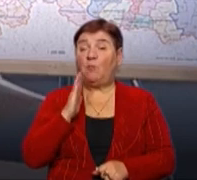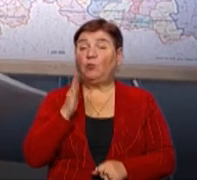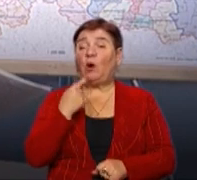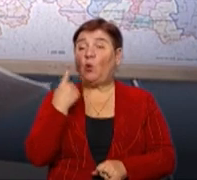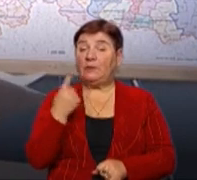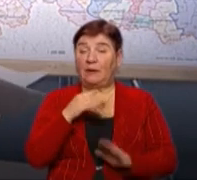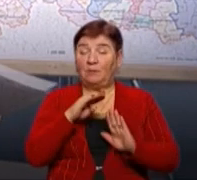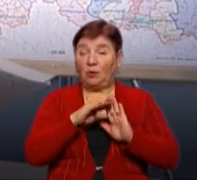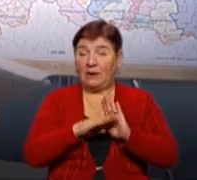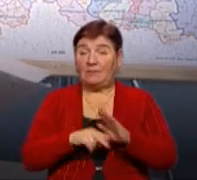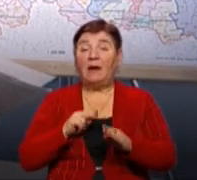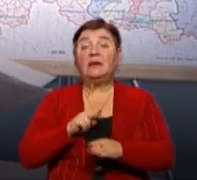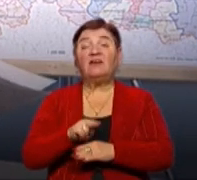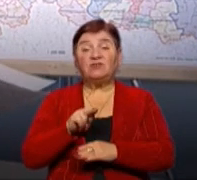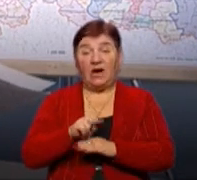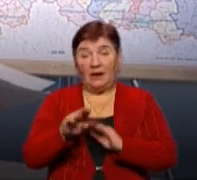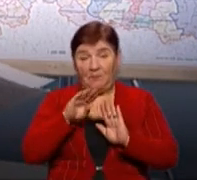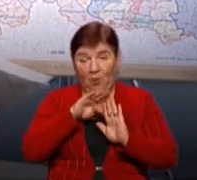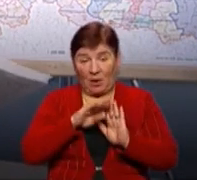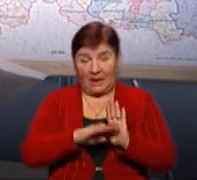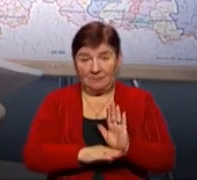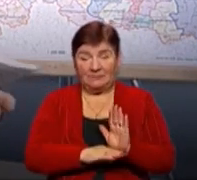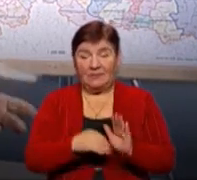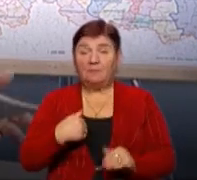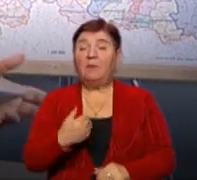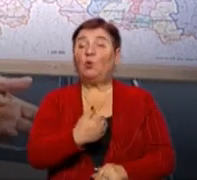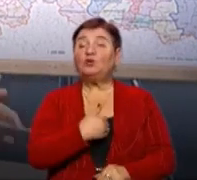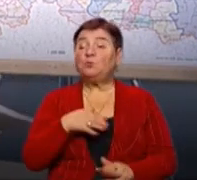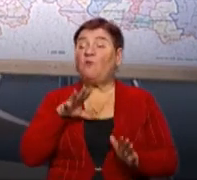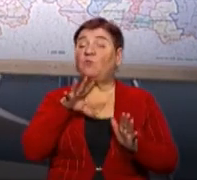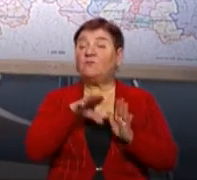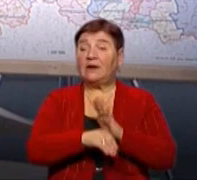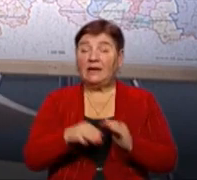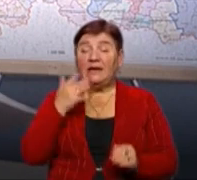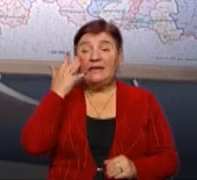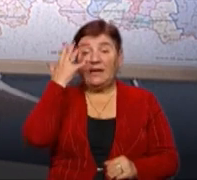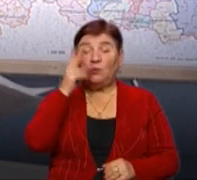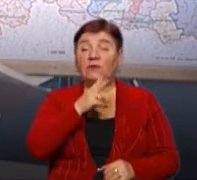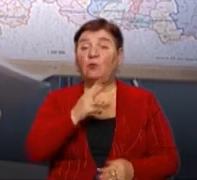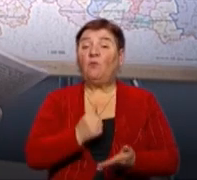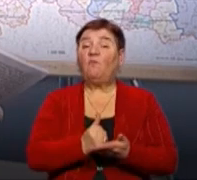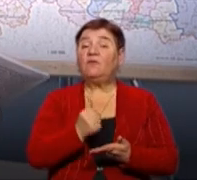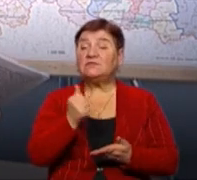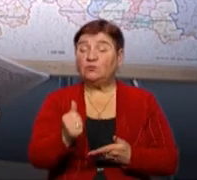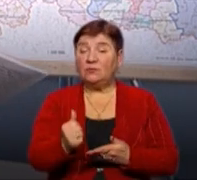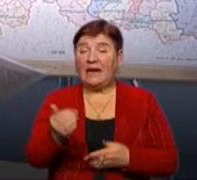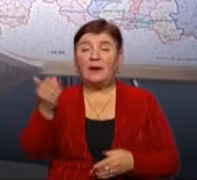програма є, це навчальна програма. Ми хочемо впровадити ідею, яку ми висунули раніше, це